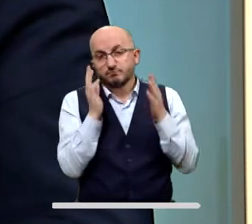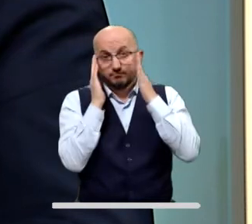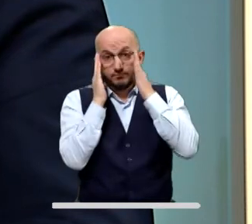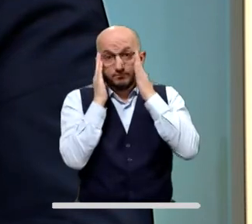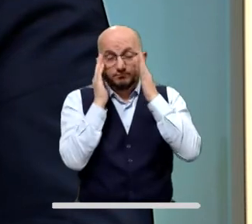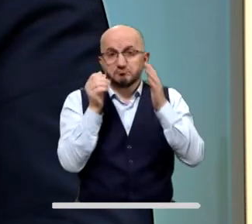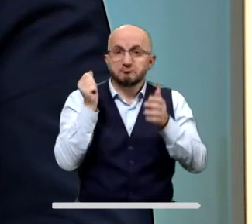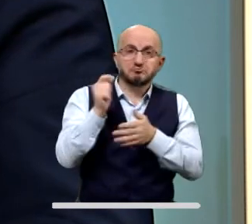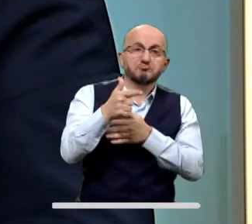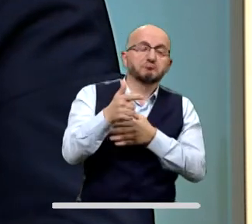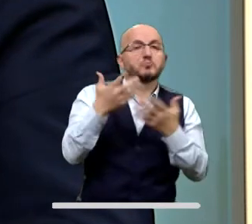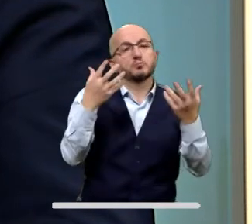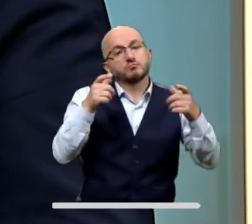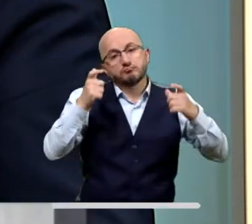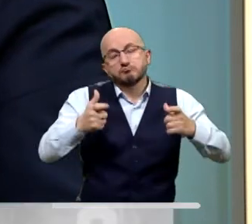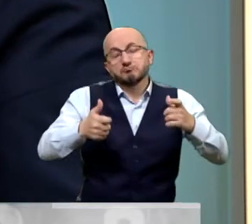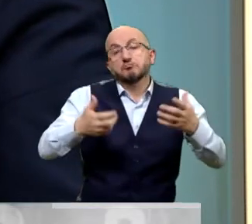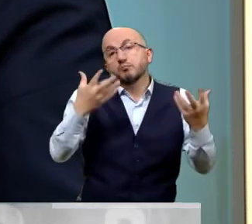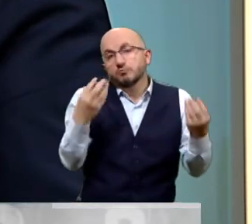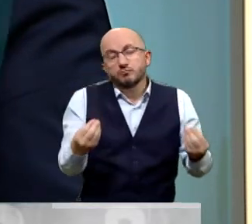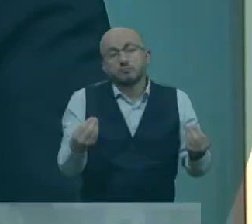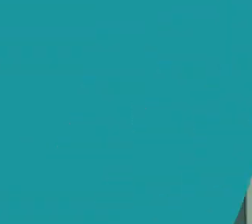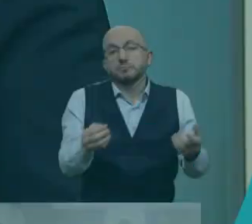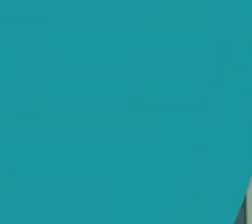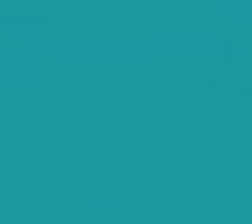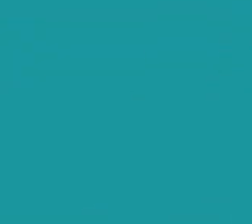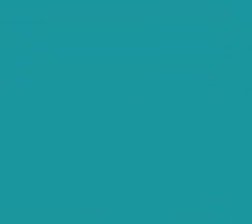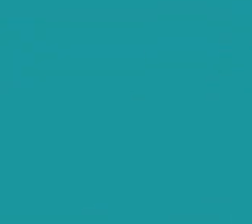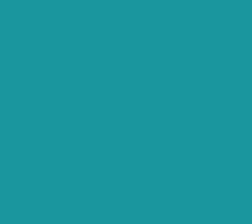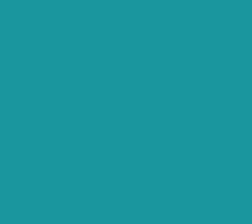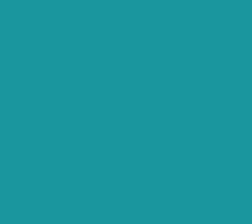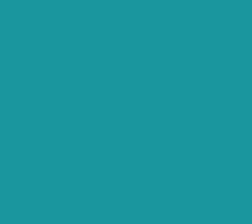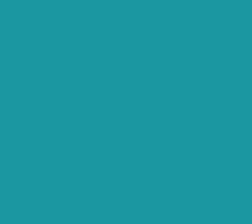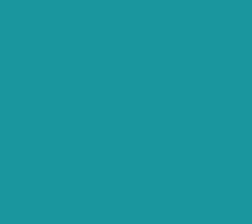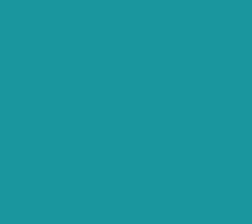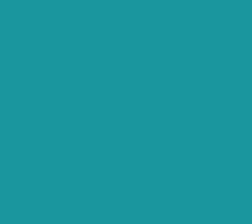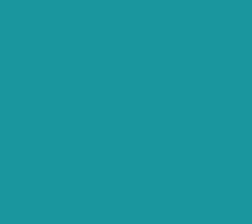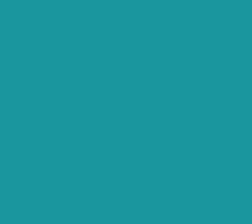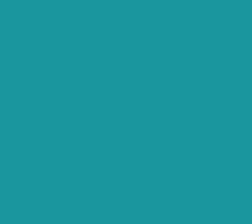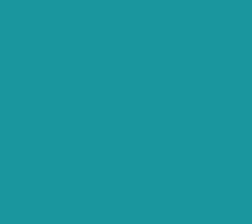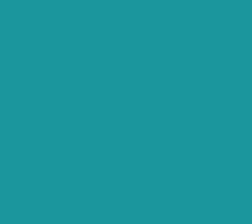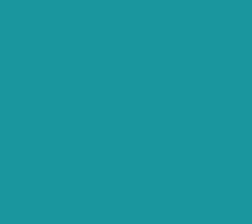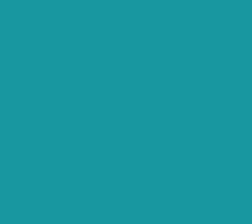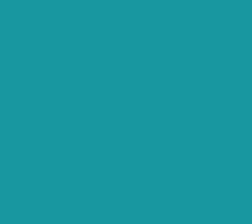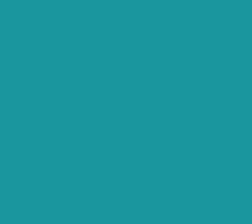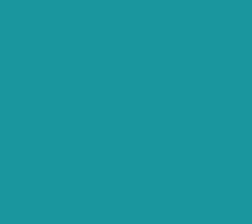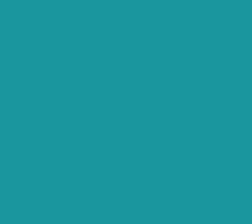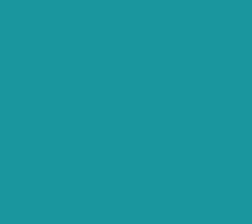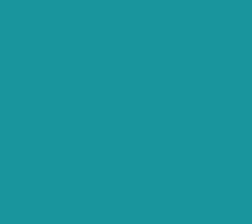bu İlçe Müftülüğü olur İl Müftülüğü olur buradan izin alırsa daha iyi olur Allah kabul etsin